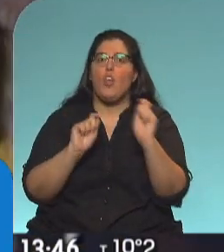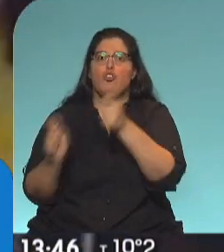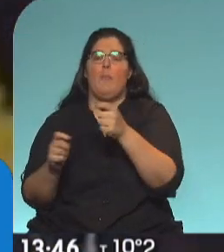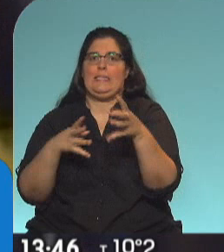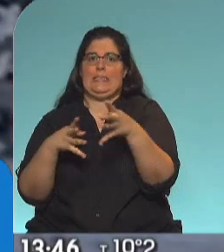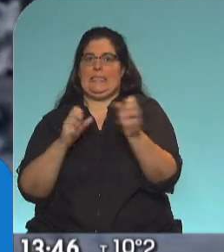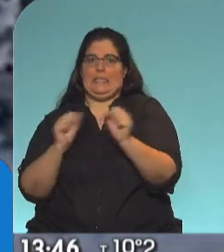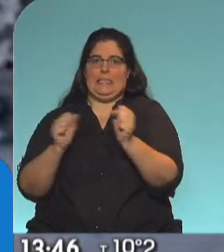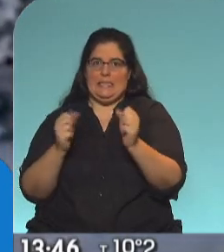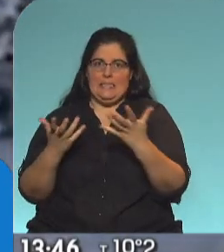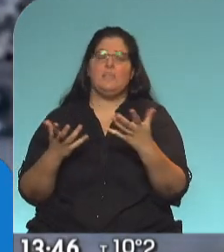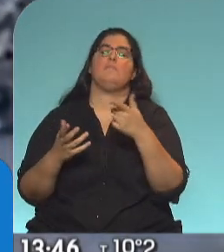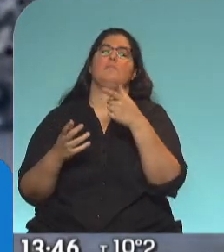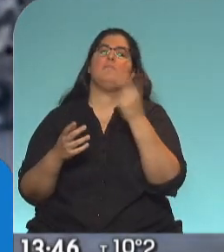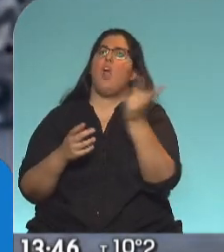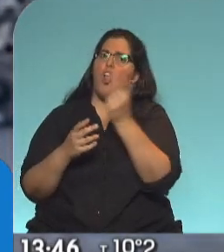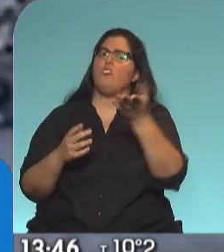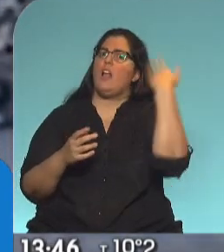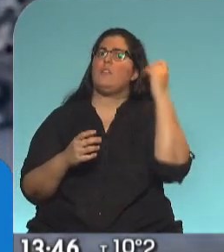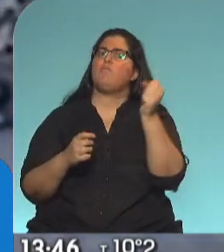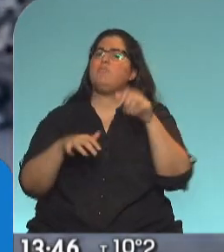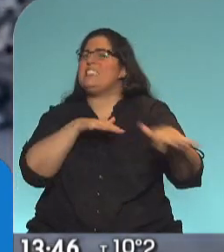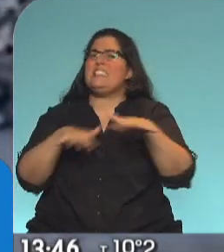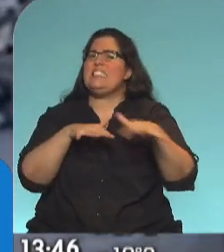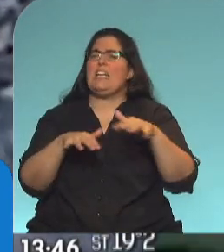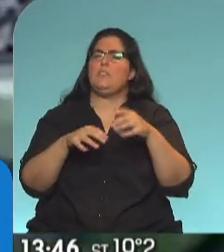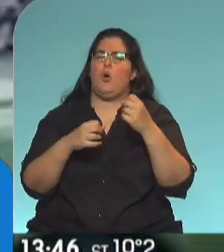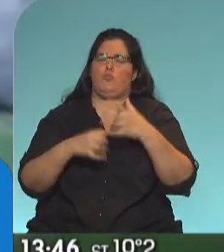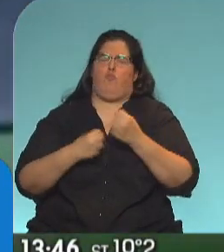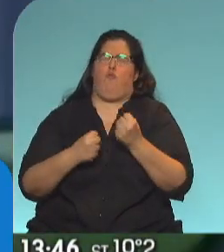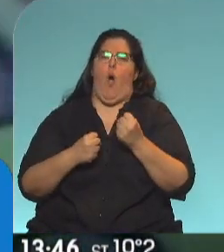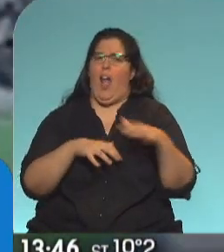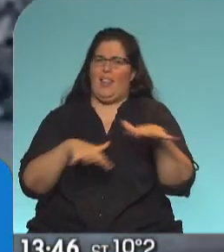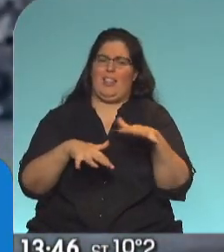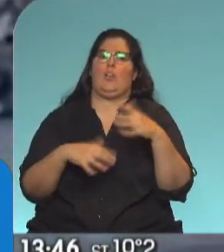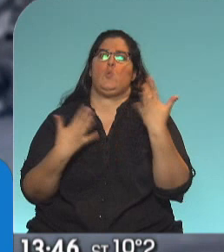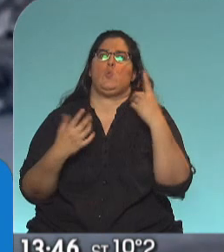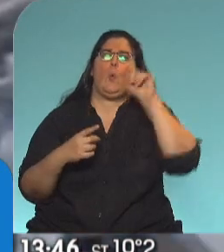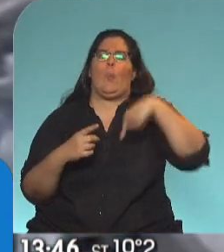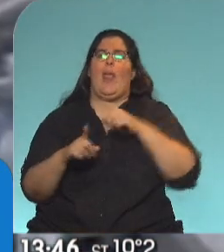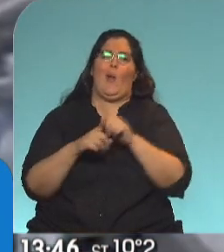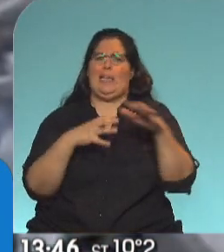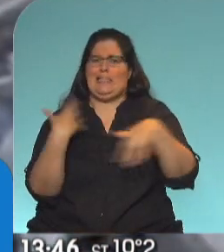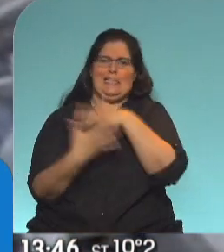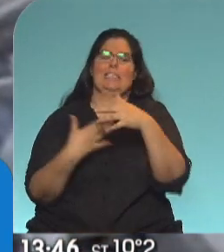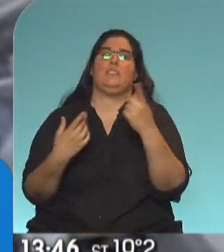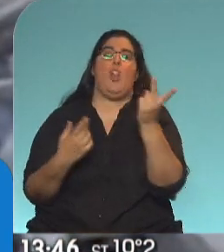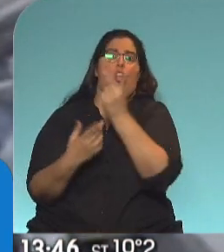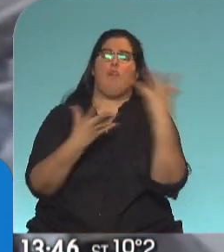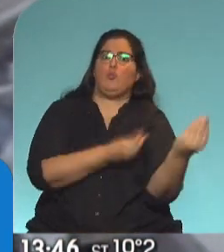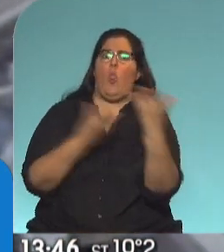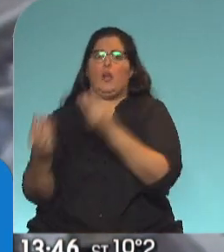1999, ambos países fueron afectados por sismos sucesivos de gran magnitud y se brindaron ayuda mutua, en lo que se